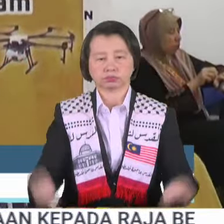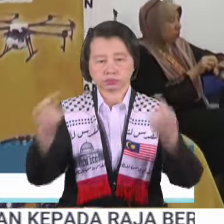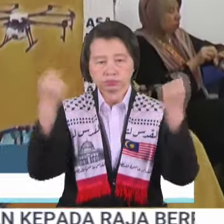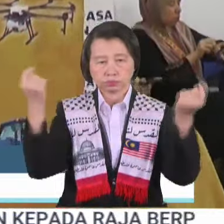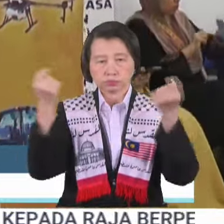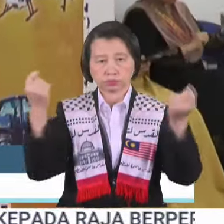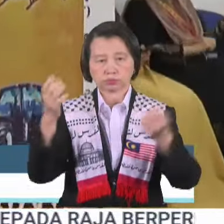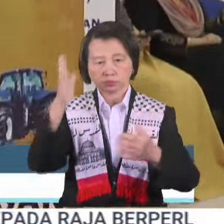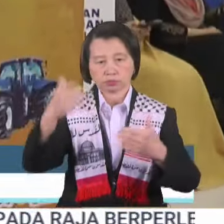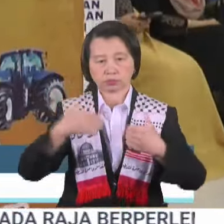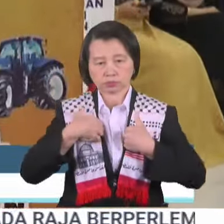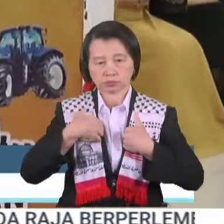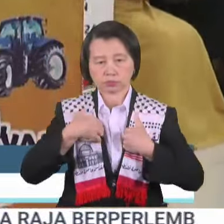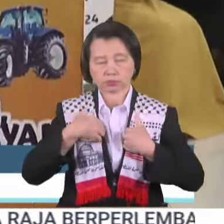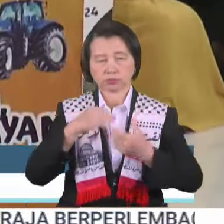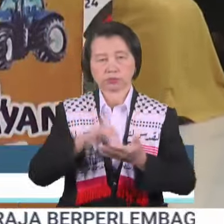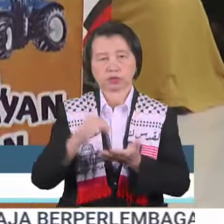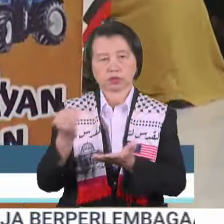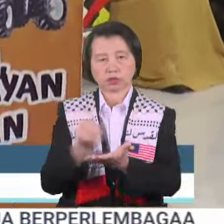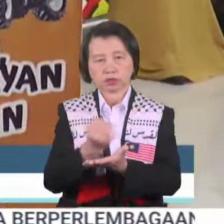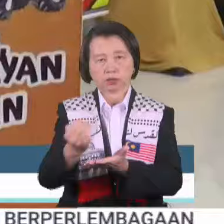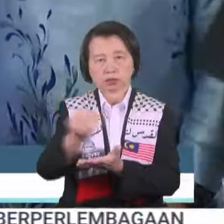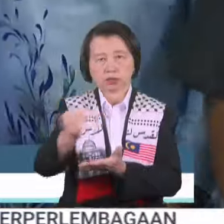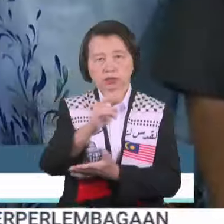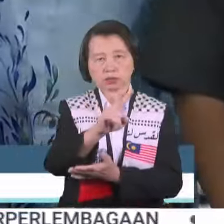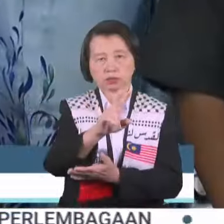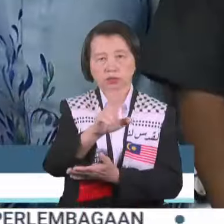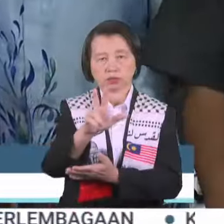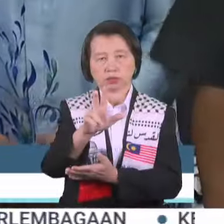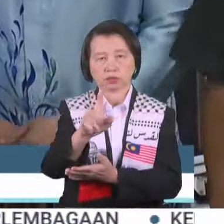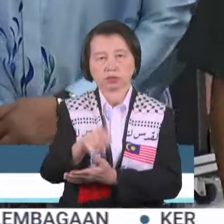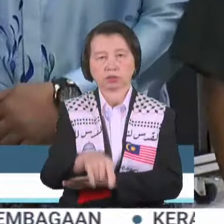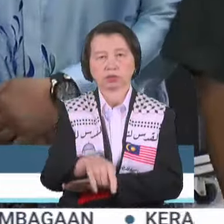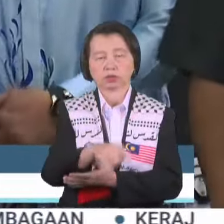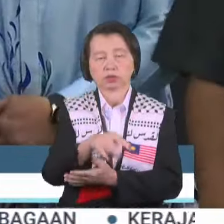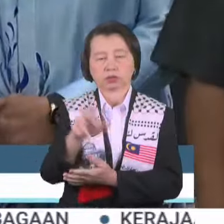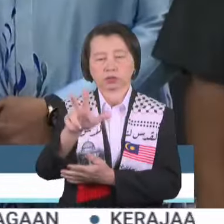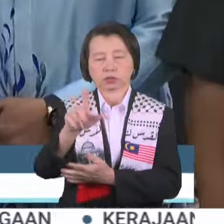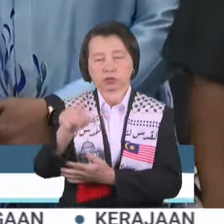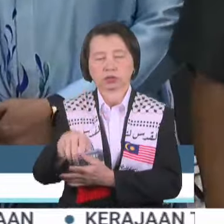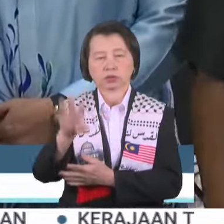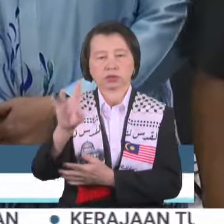Festival tersebut akan diadakan dinilai pada 27 Julai hingga 3 Ogos depan.